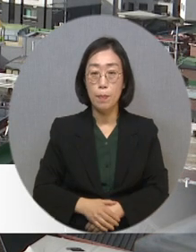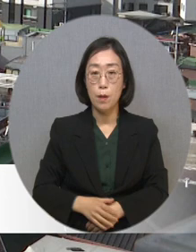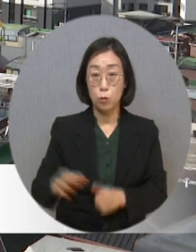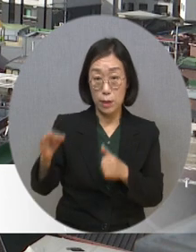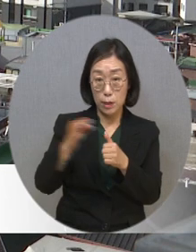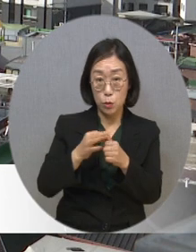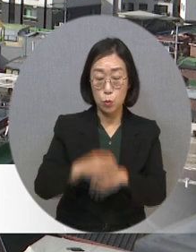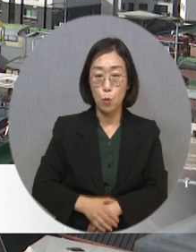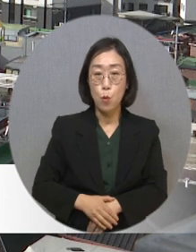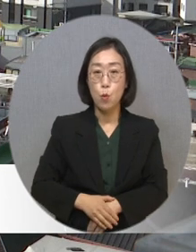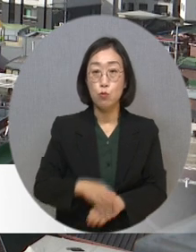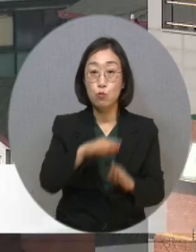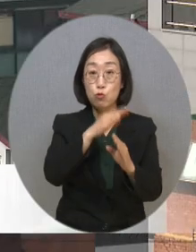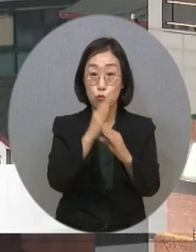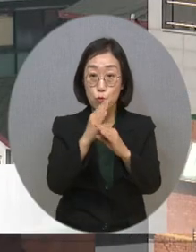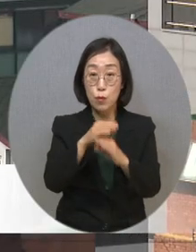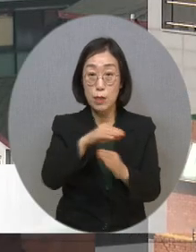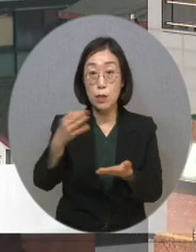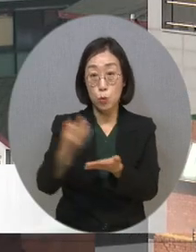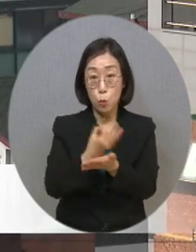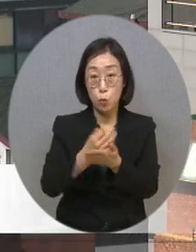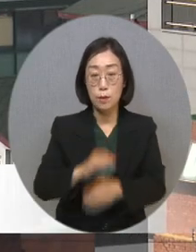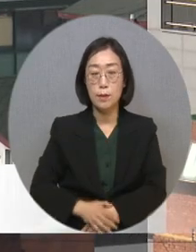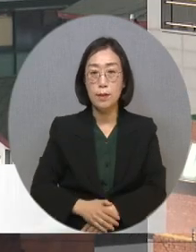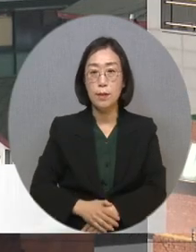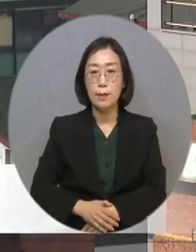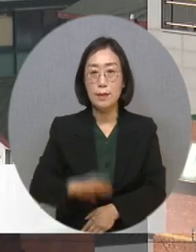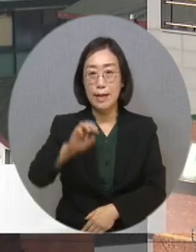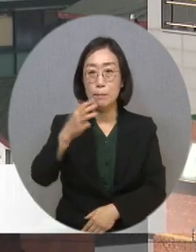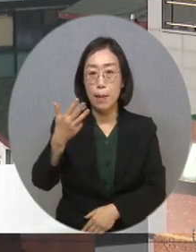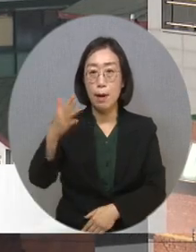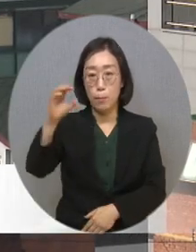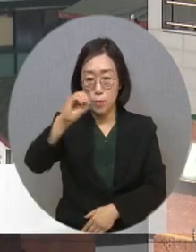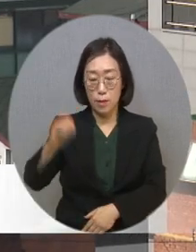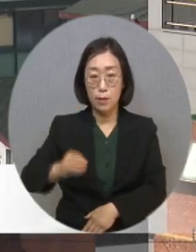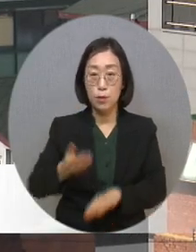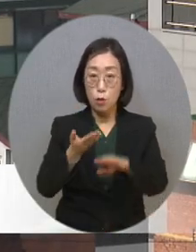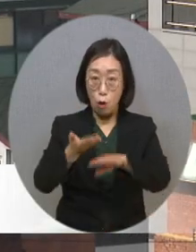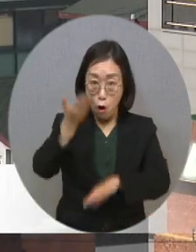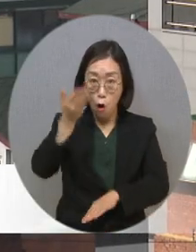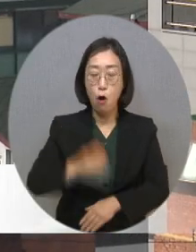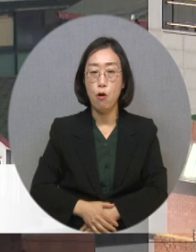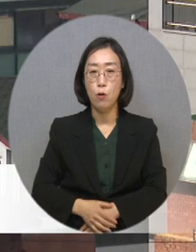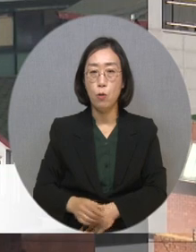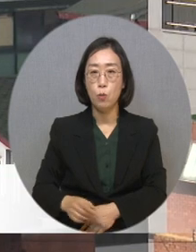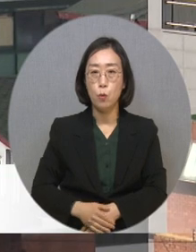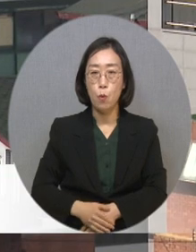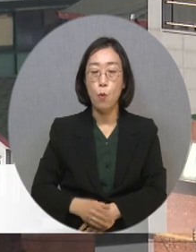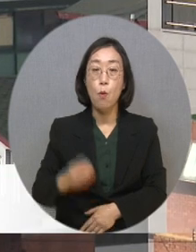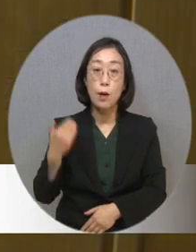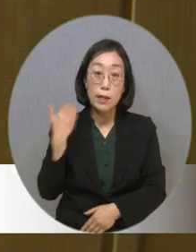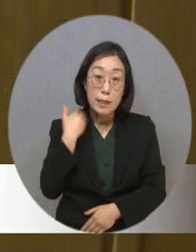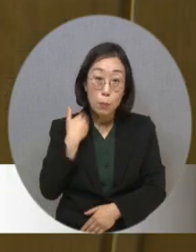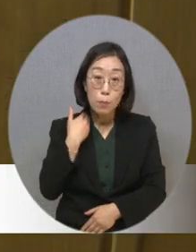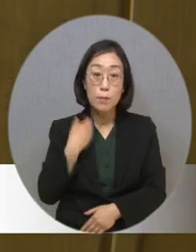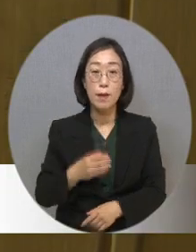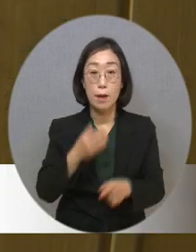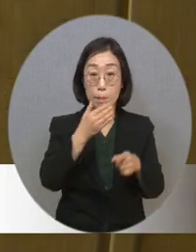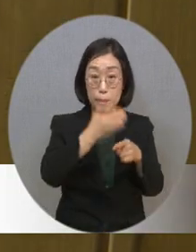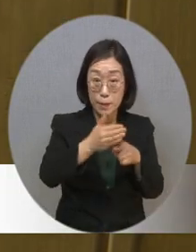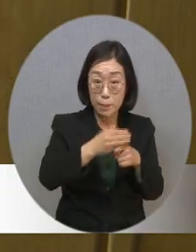소득의 47% 48% 상향됩니다 임차 가구에 대한 기준 임대료도